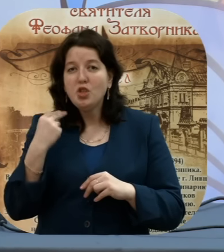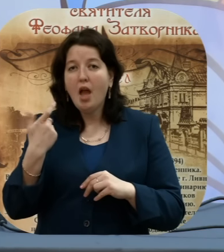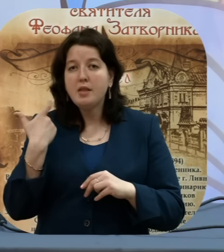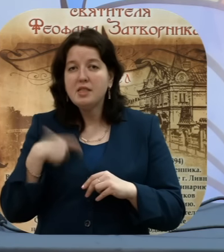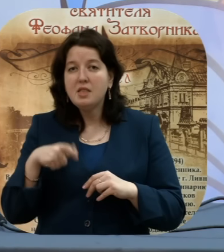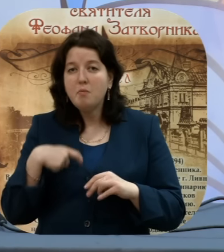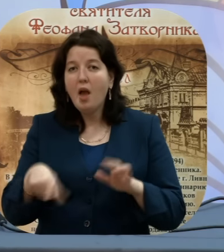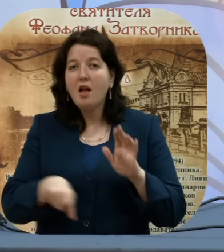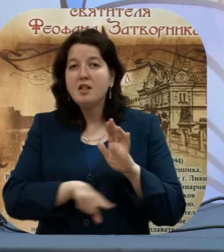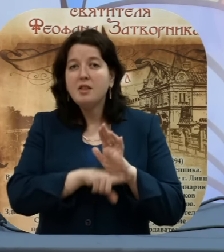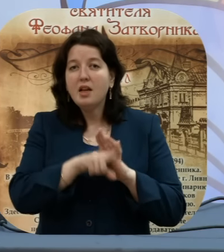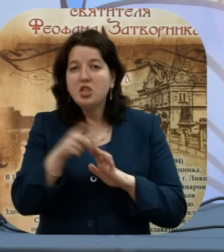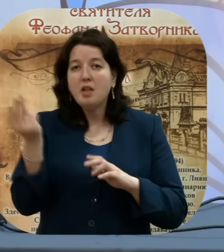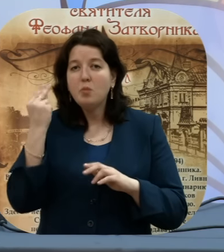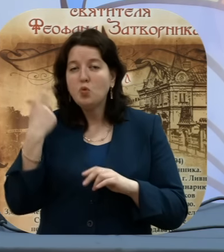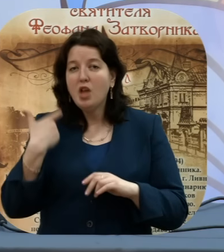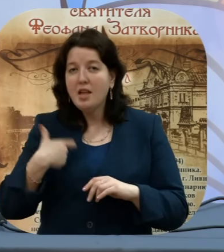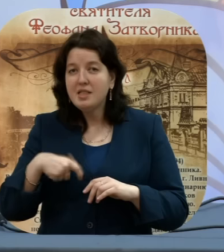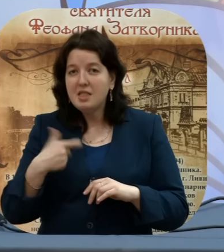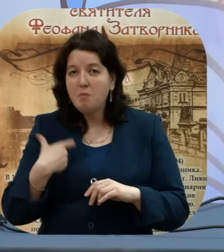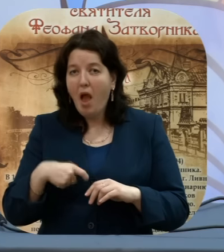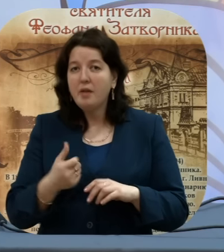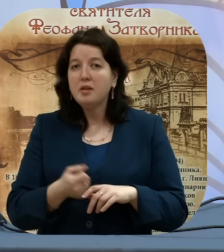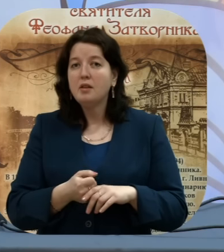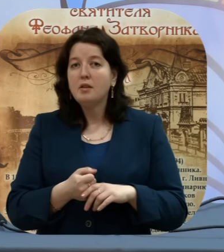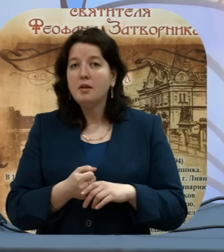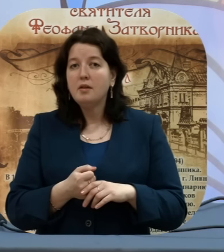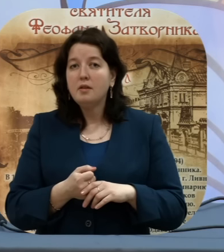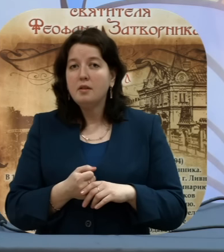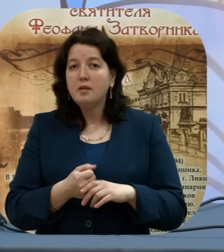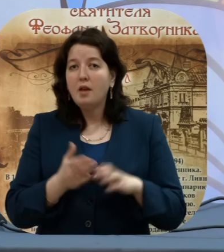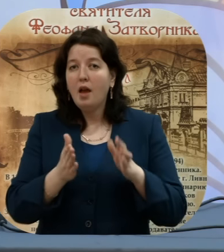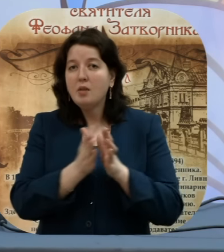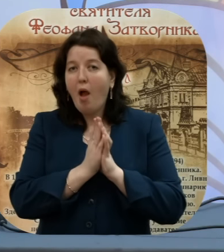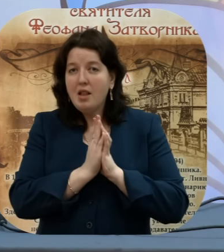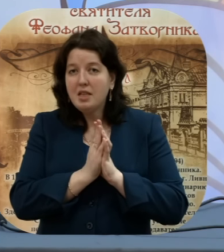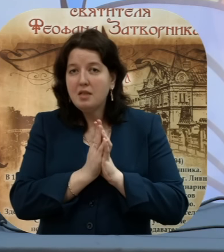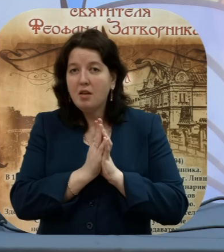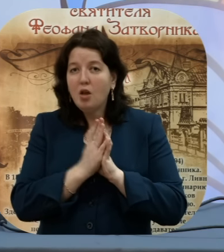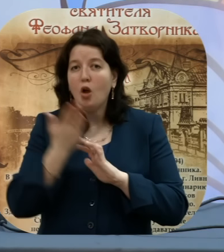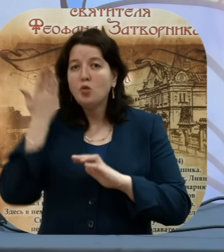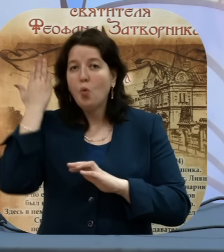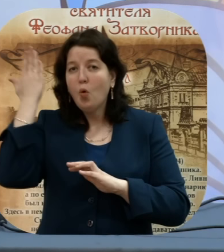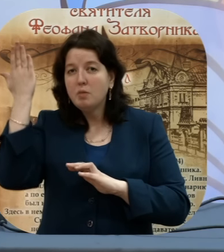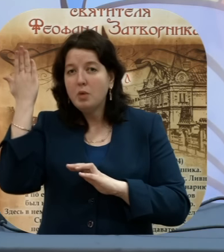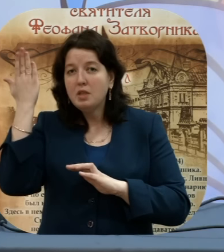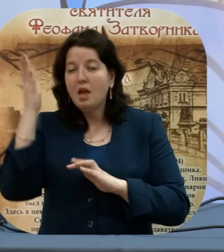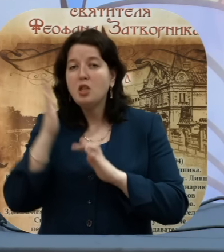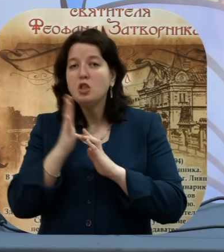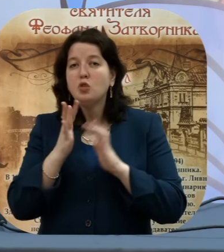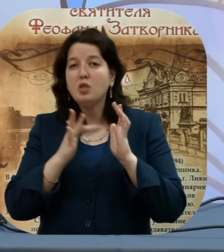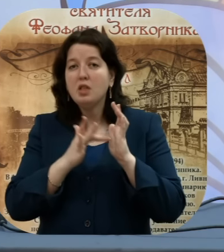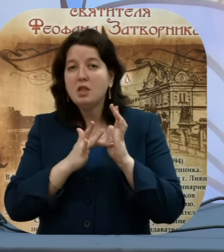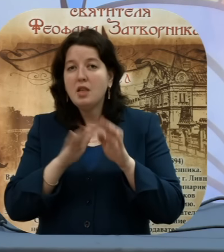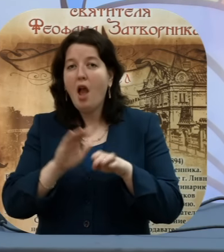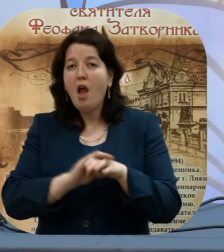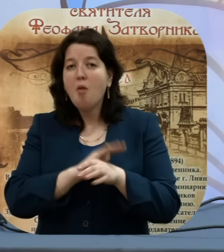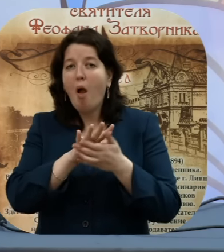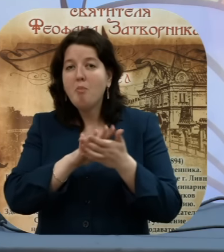приучать себя, наконец-то начать себя, приучать себя к молитве: «Господи Иисусе Христе, помилуй